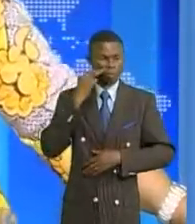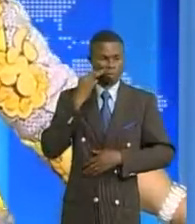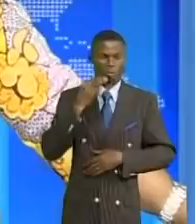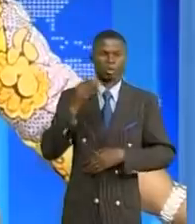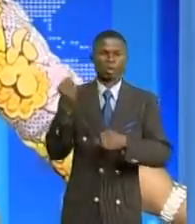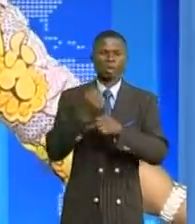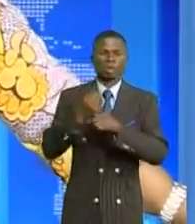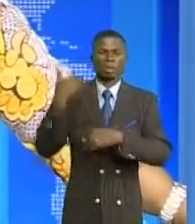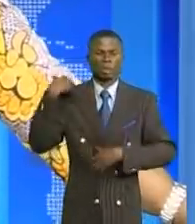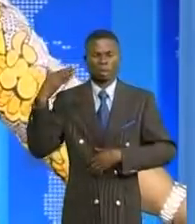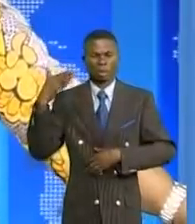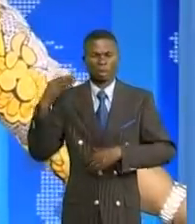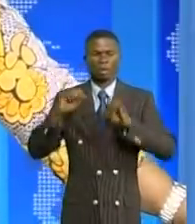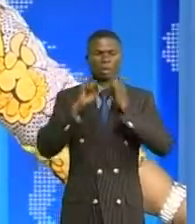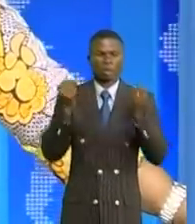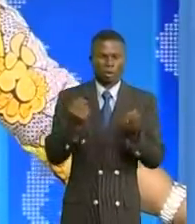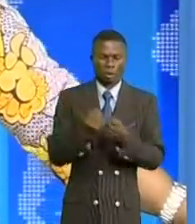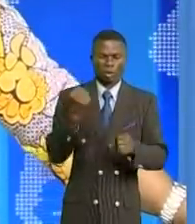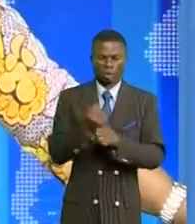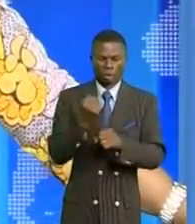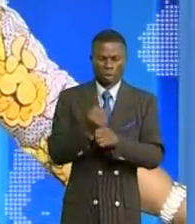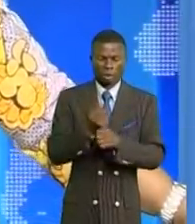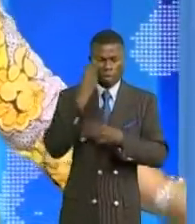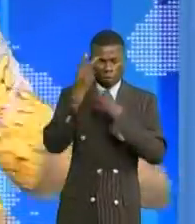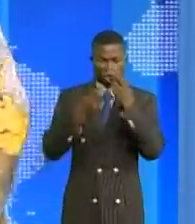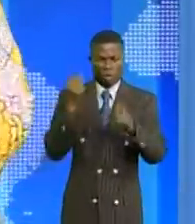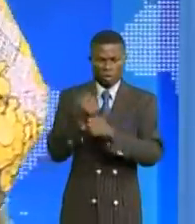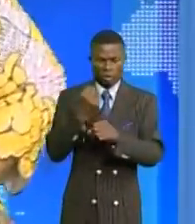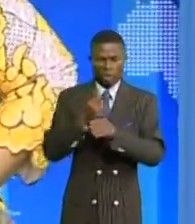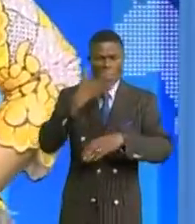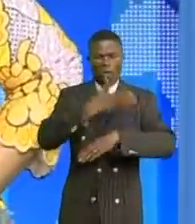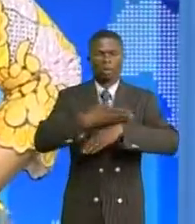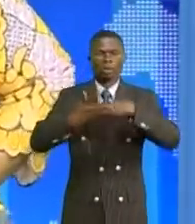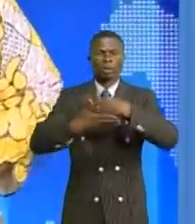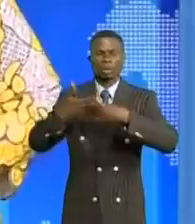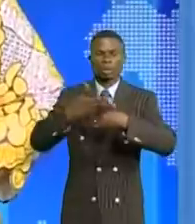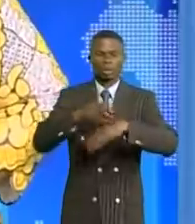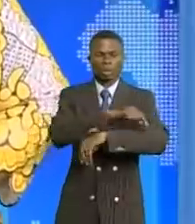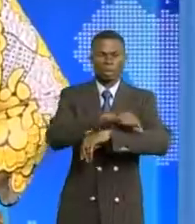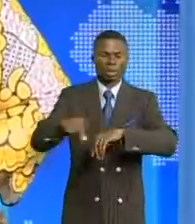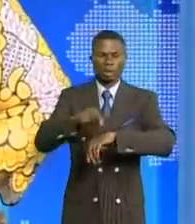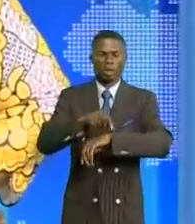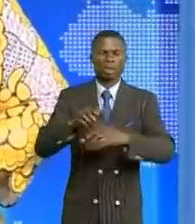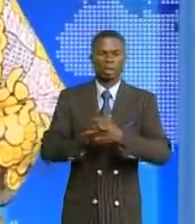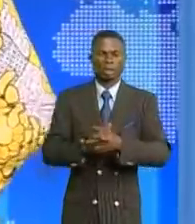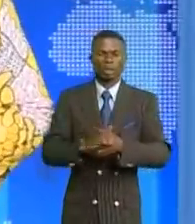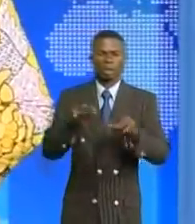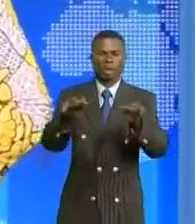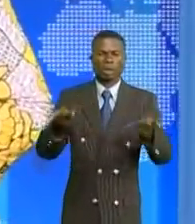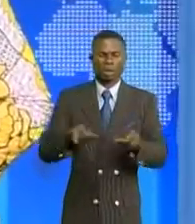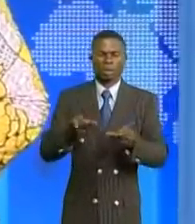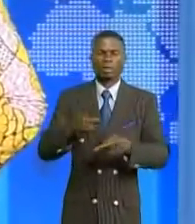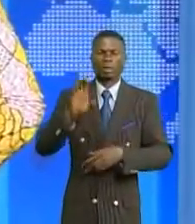ils travaillent ce dernier a inspecté les travaux de construction du siège administratif de la caisse nationale